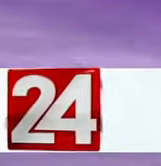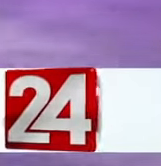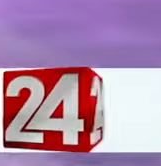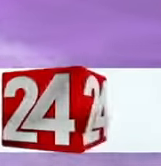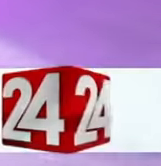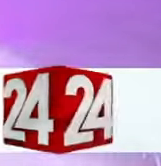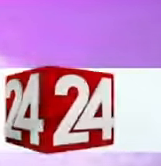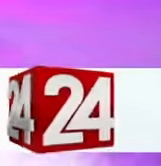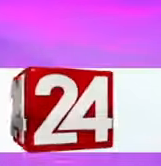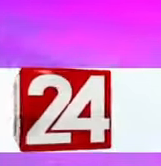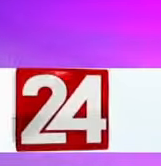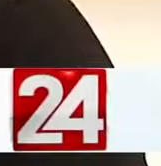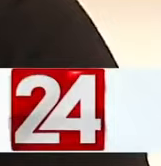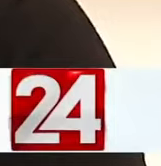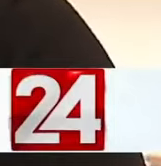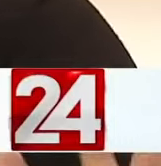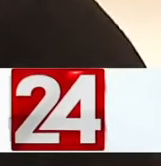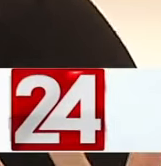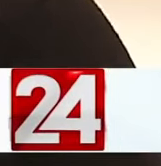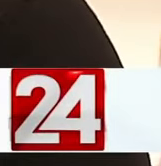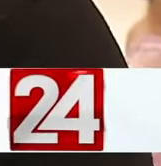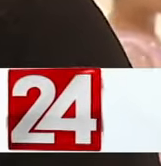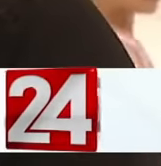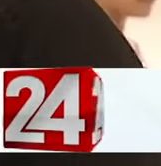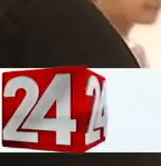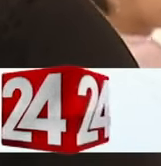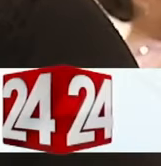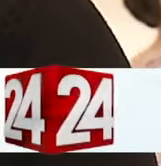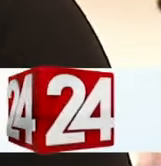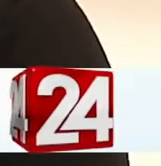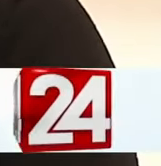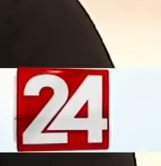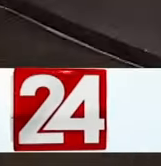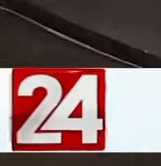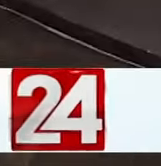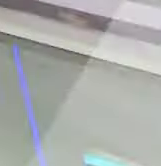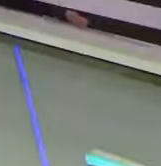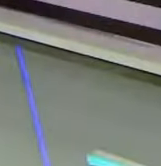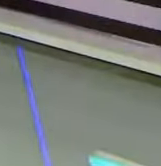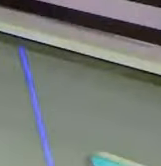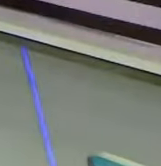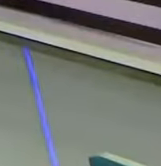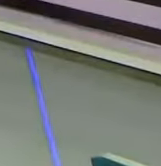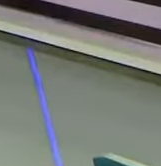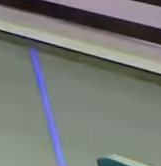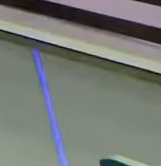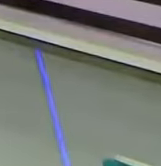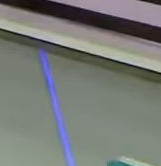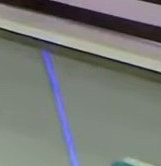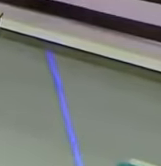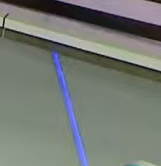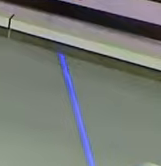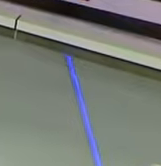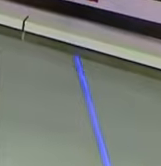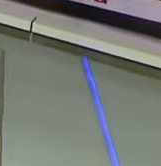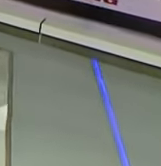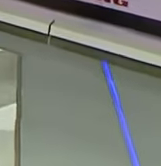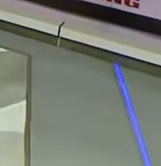Olympian Michael Martinez. Tutok ang lahat ng yan sa pagbabalik ng 24